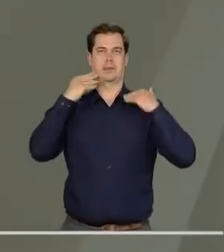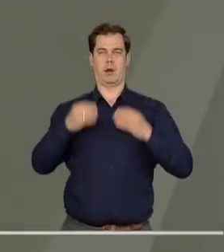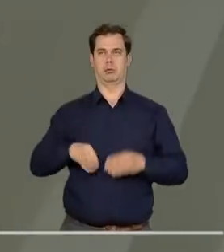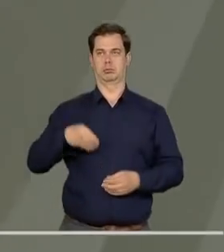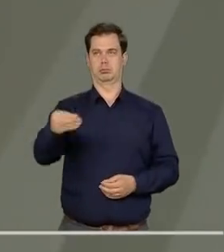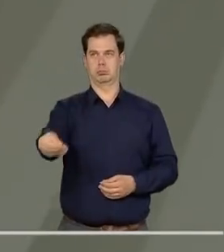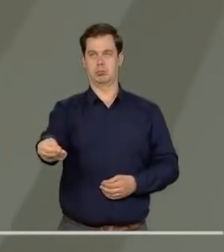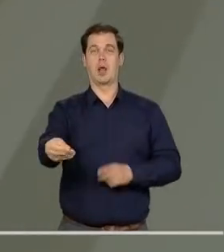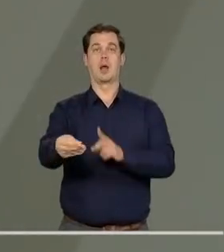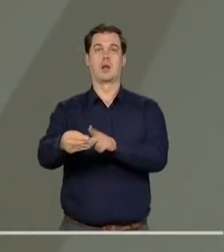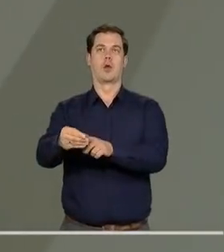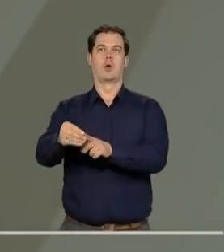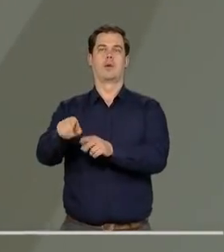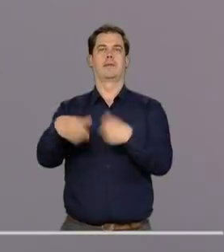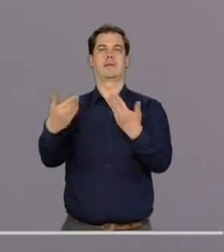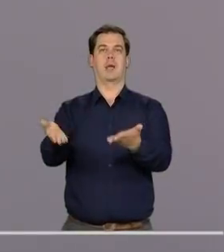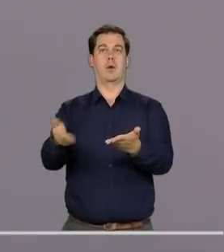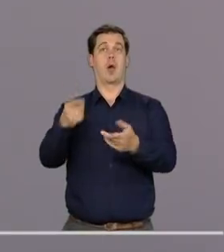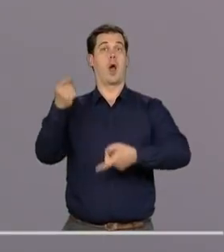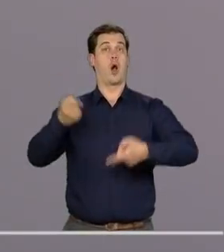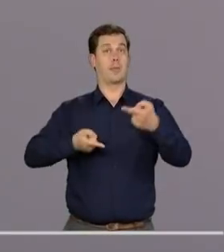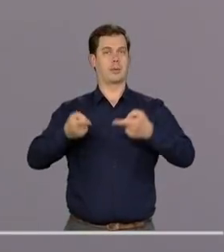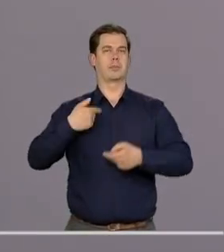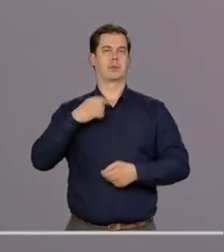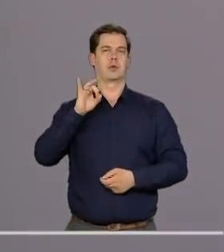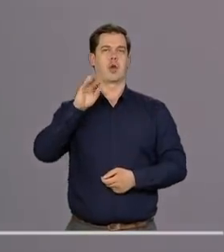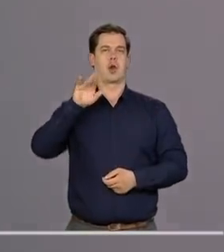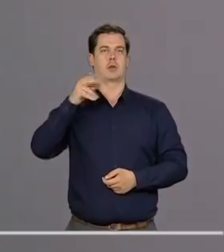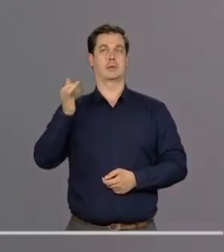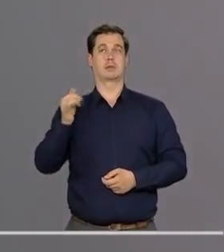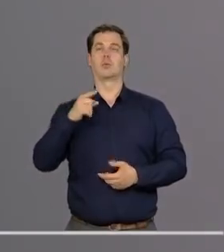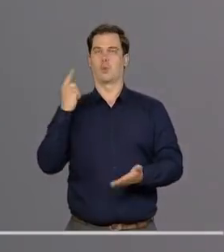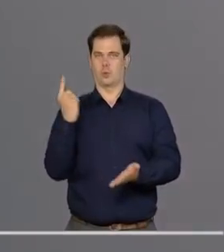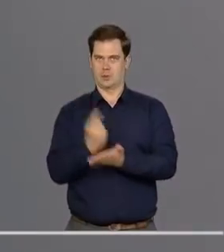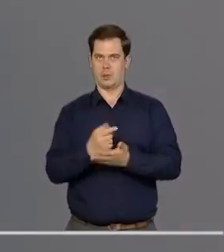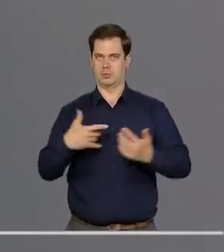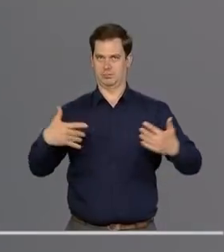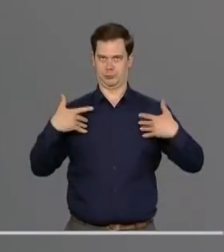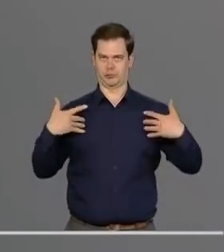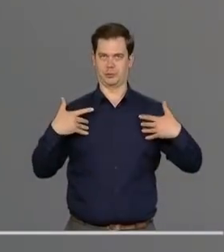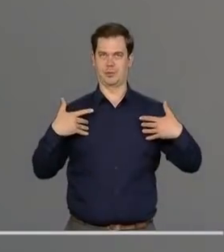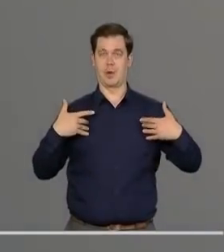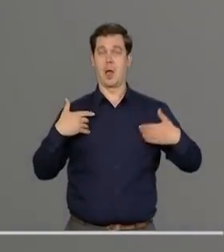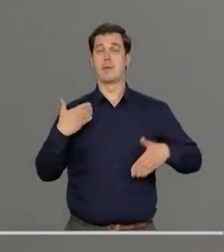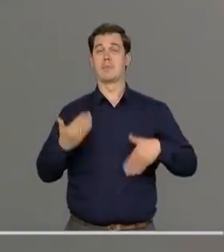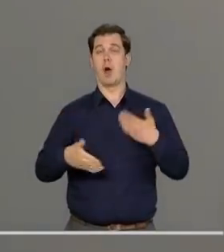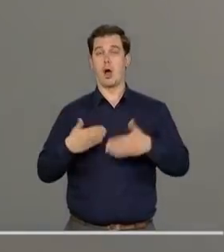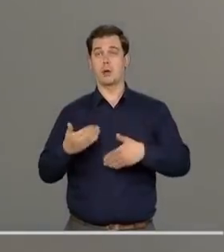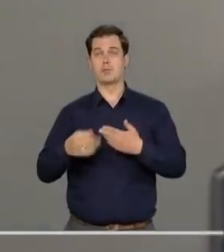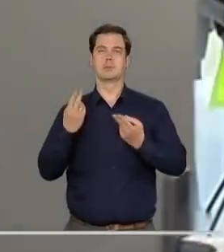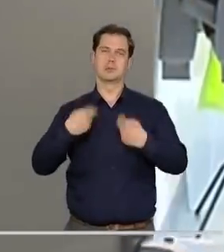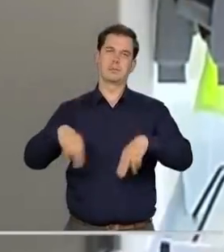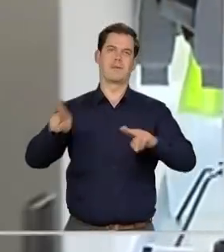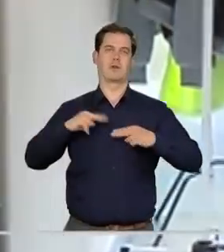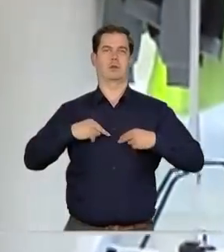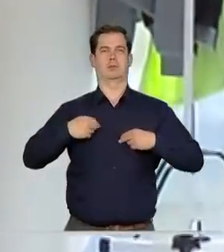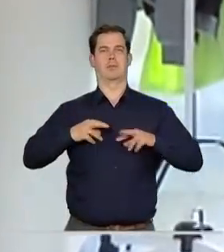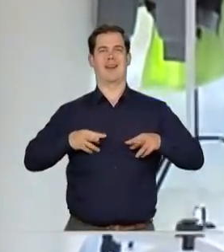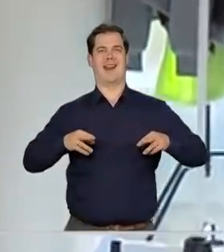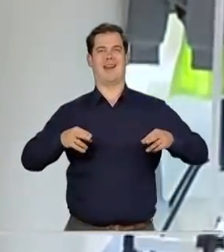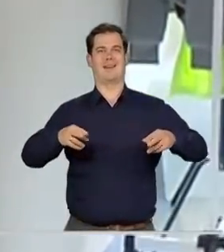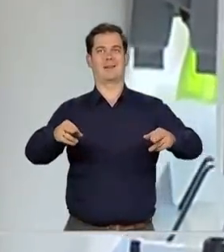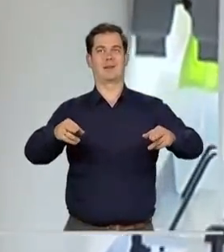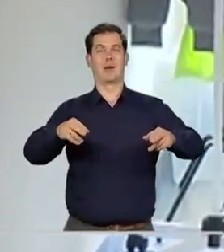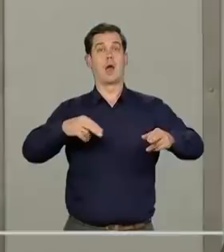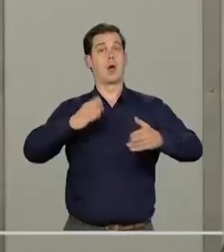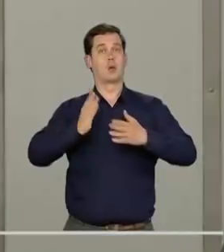miał przekazać ojciec. Operację przeprowadził doktor Grodzki. Udała się. Pacjent przeżył, ale po latach nowotwór powrócił. Ojciec pana Przemysława